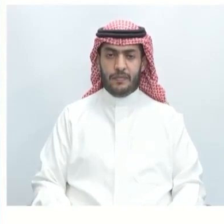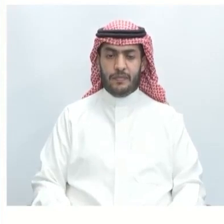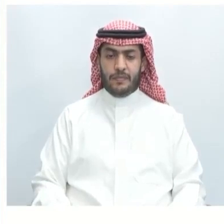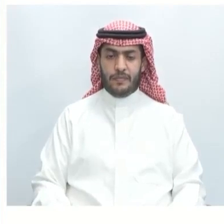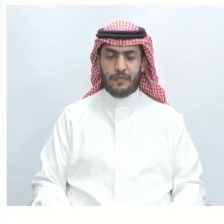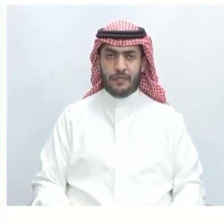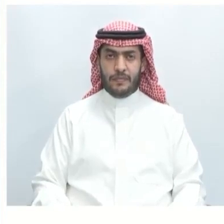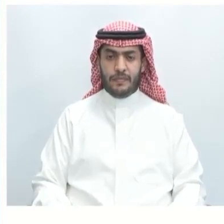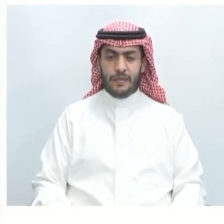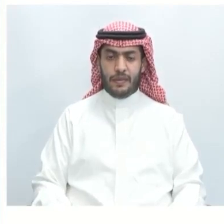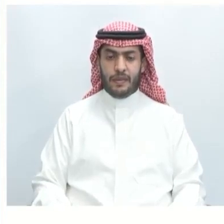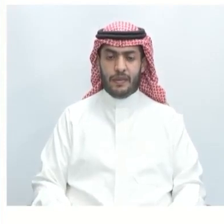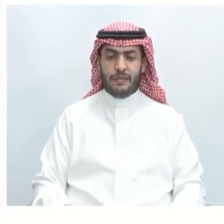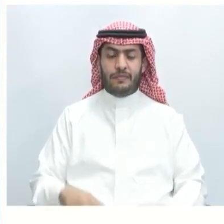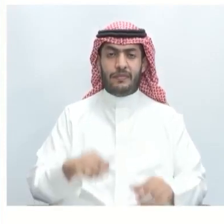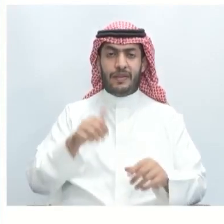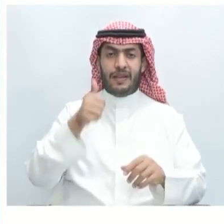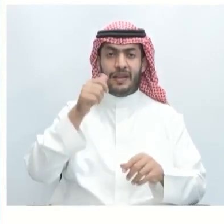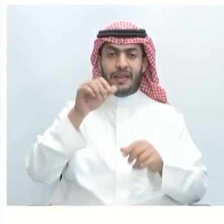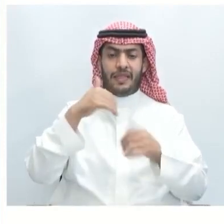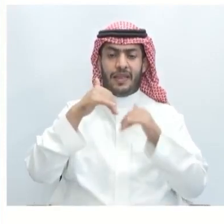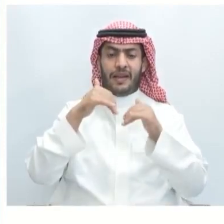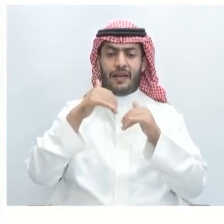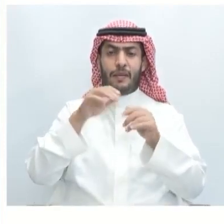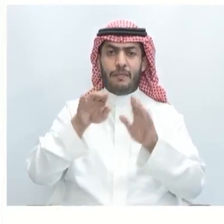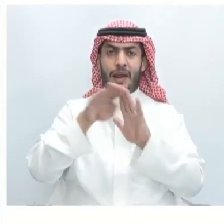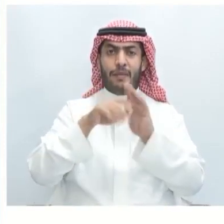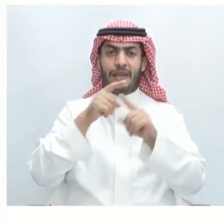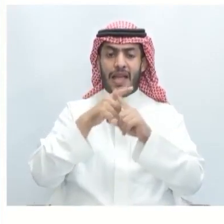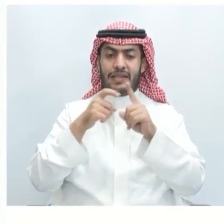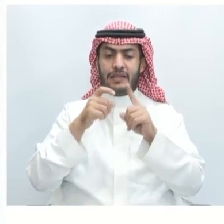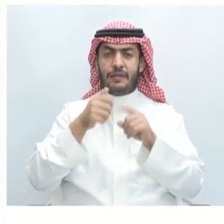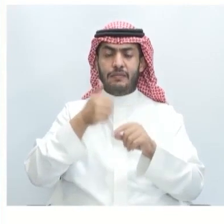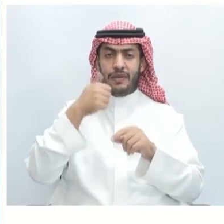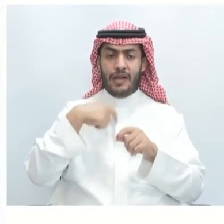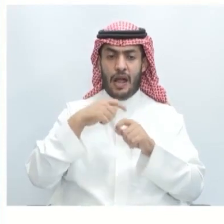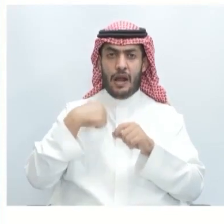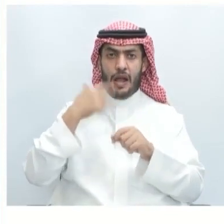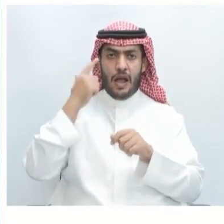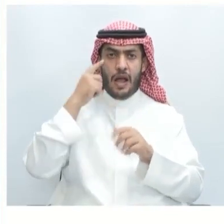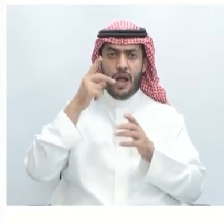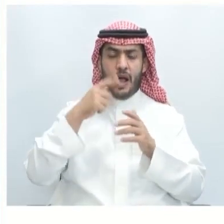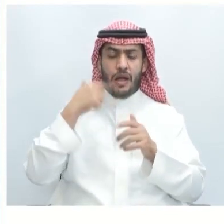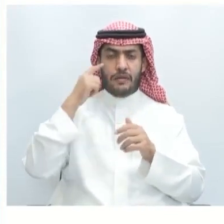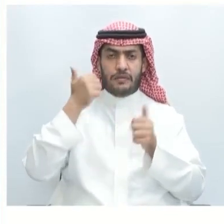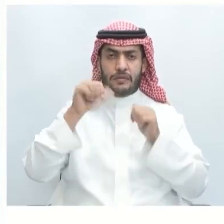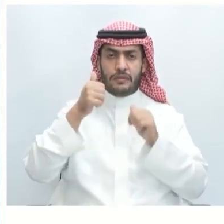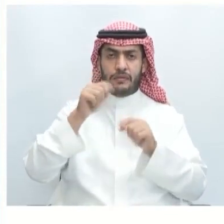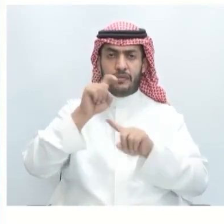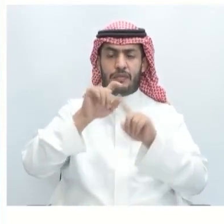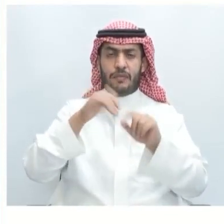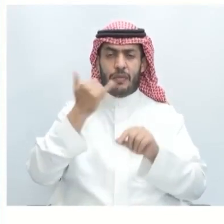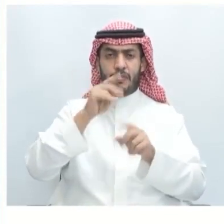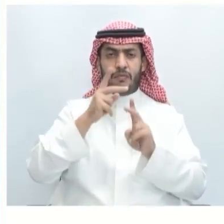السيناريو اداه اداره السيناريو في برنامج الاكسل هي اداه تسمح لصانع القرار التنبؤ بالنتائج في